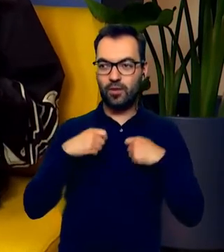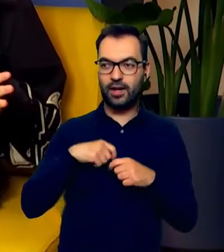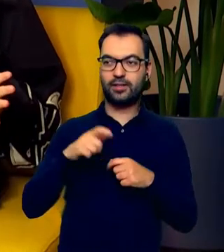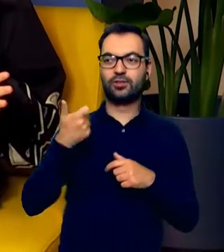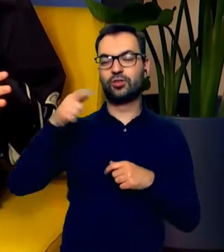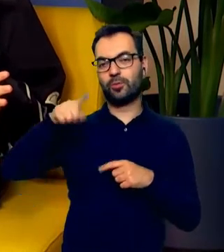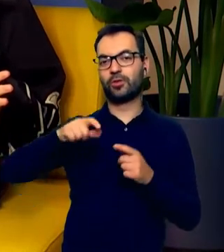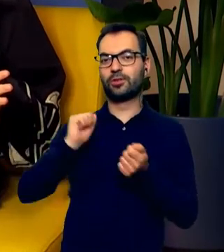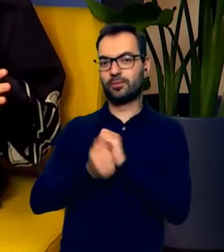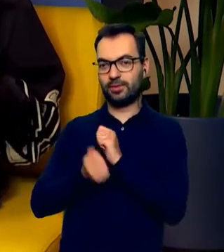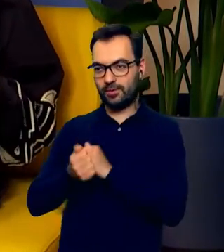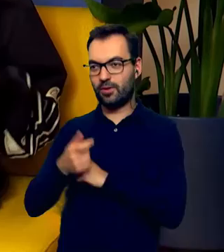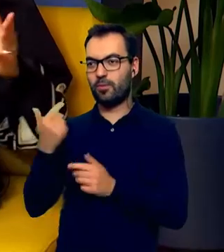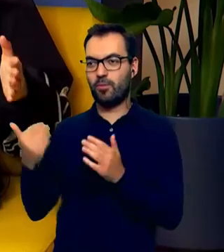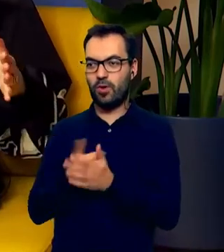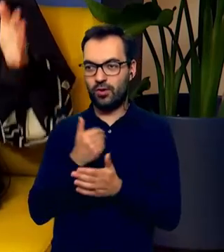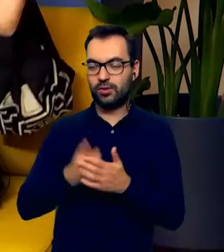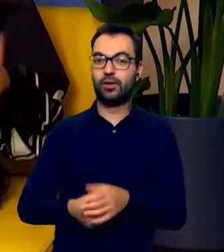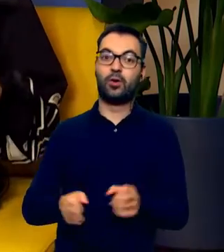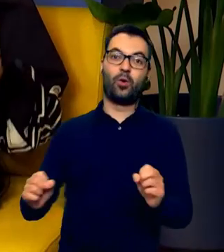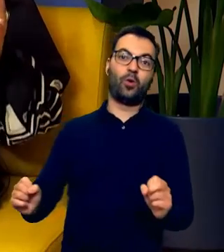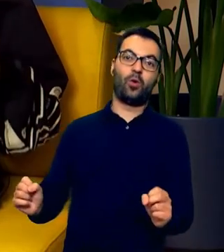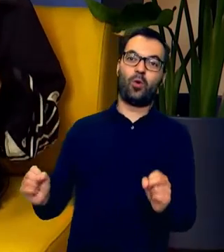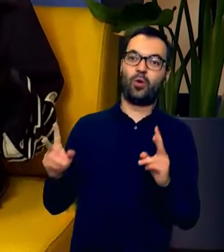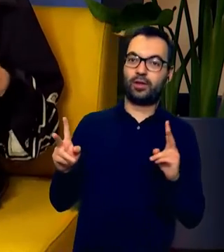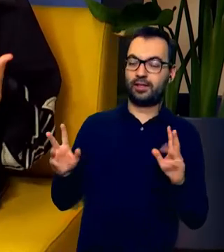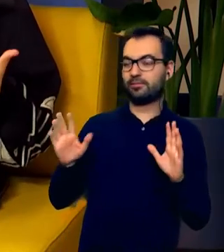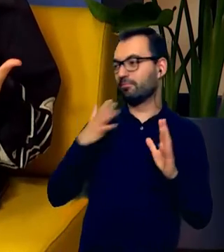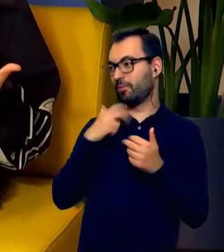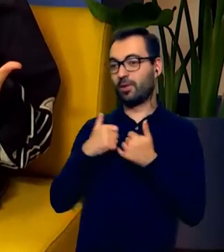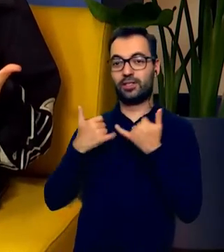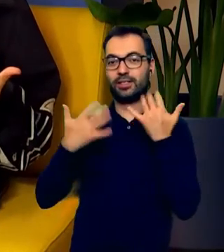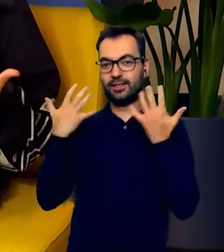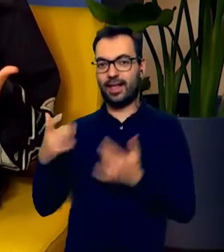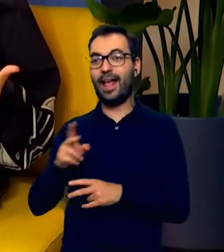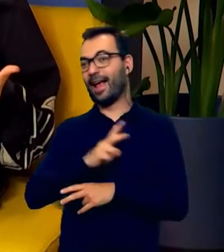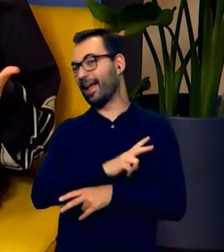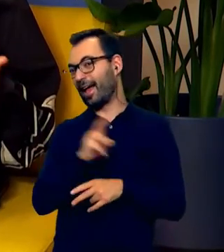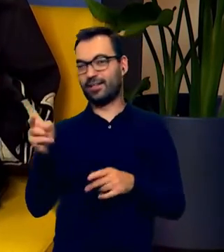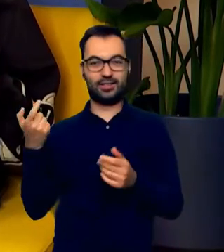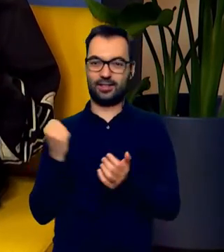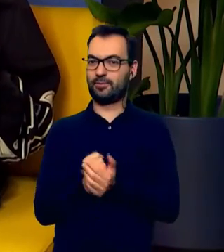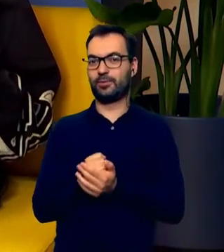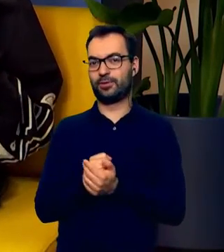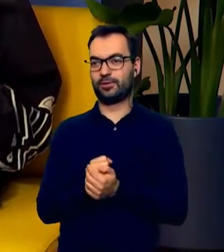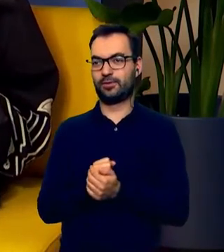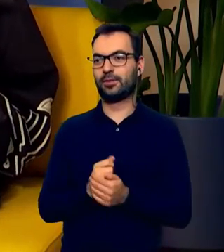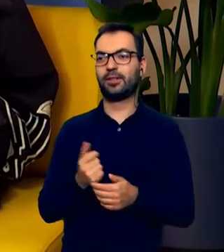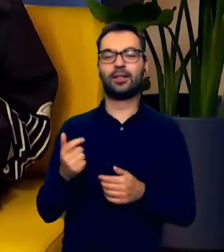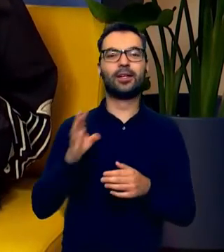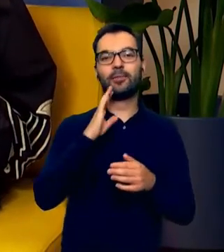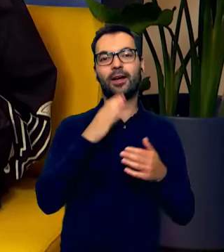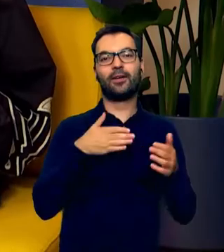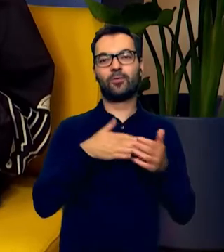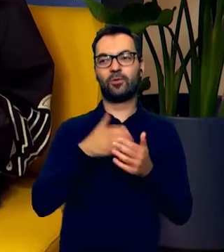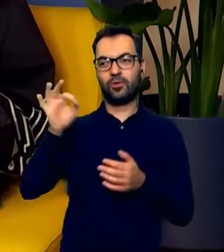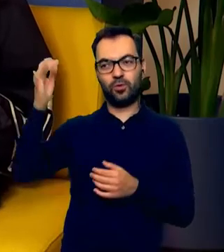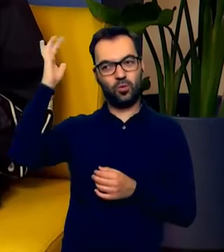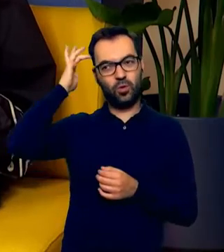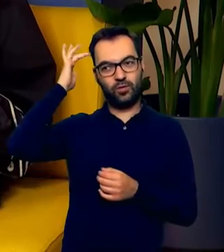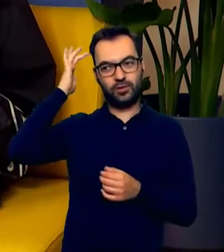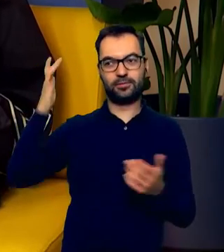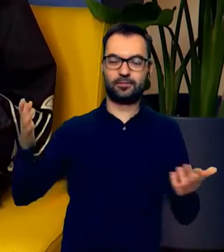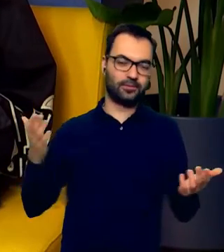co miesiąc moda się zmienia. Dobra, jak chcesz taka być, to bądź, ale nie wszyscy tacy muszą być. Ja myślę, że ograniczenia masz w głowie,